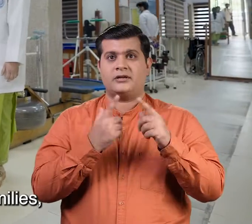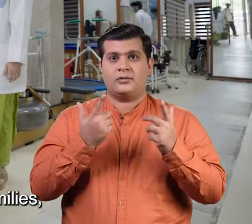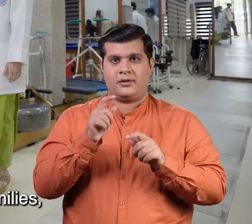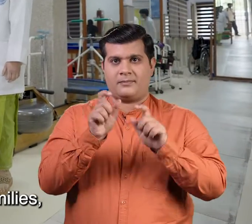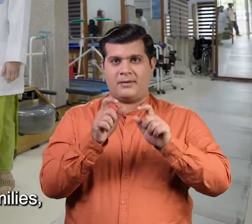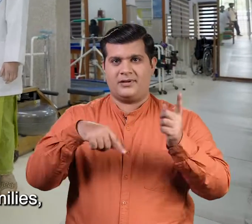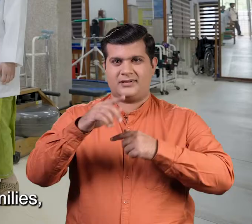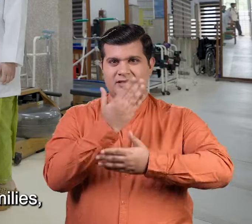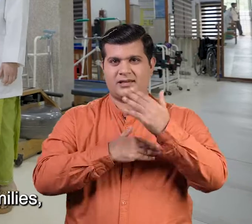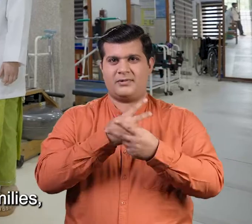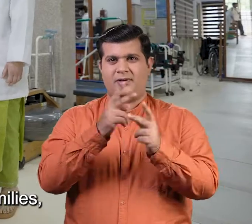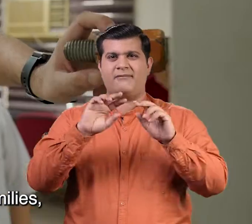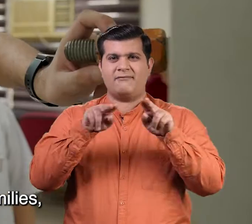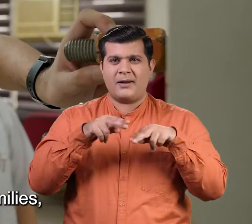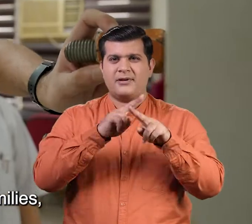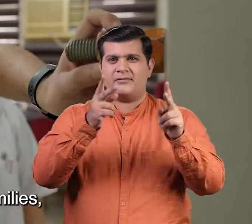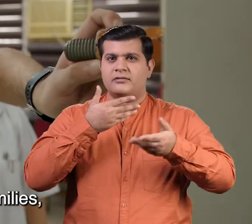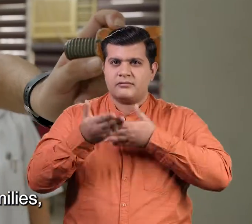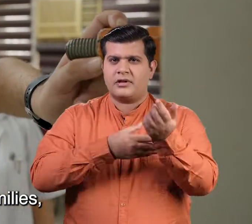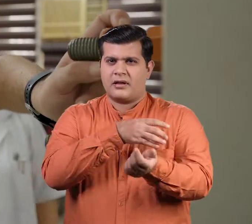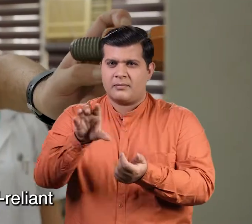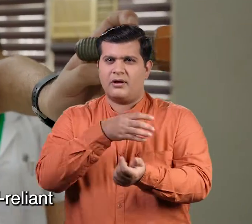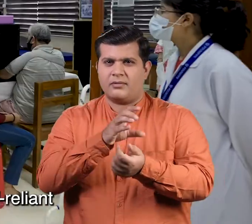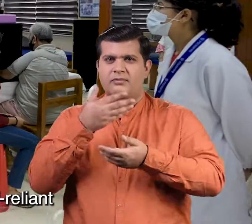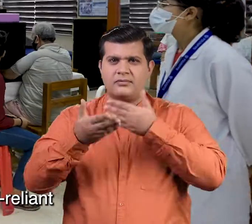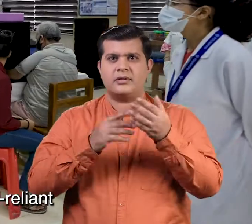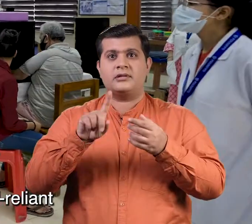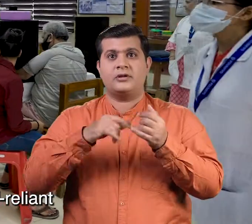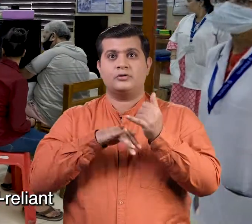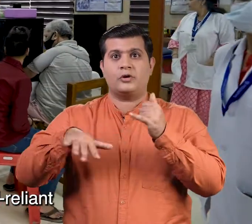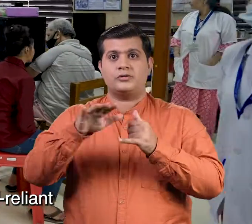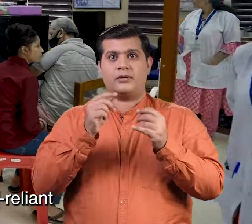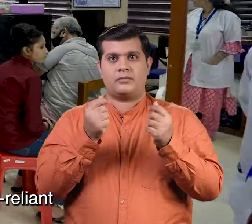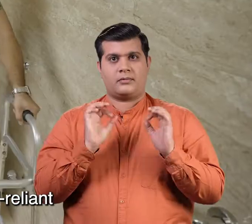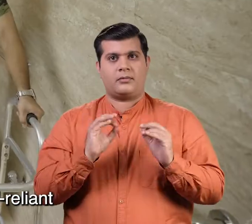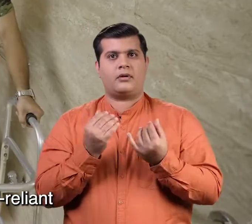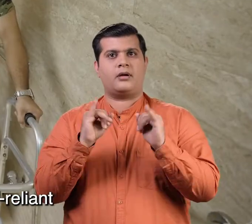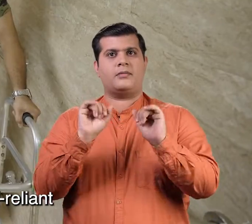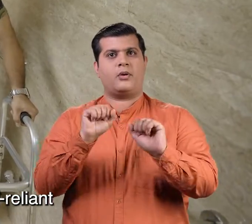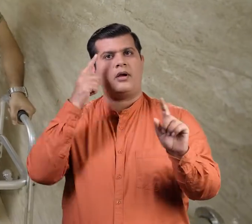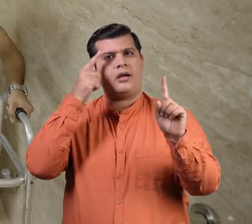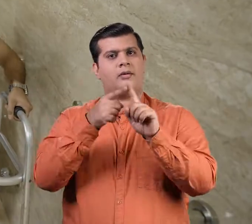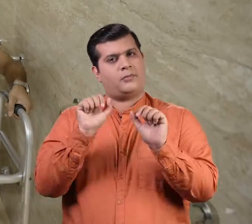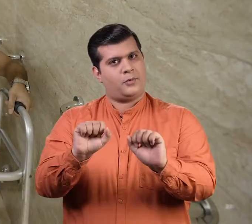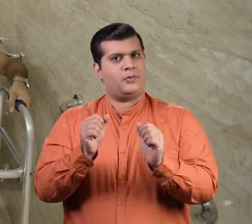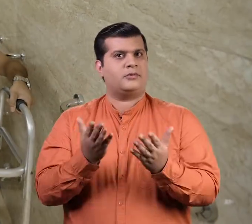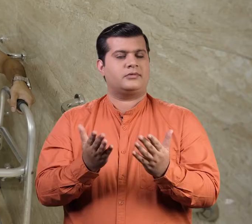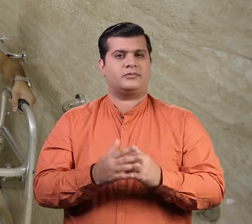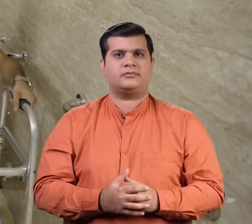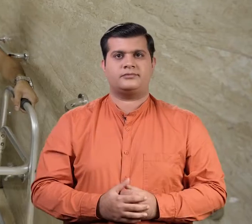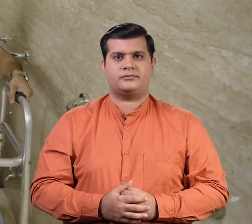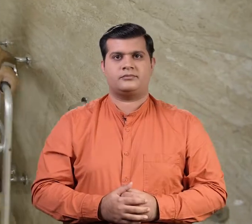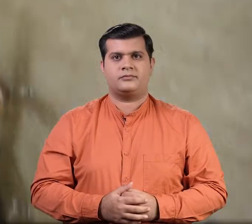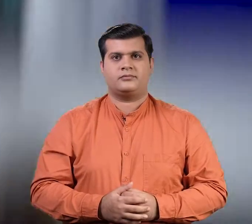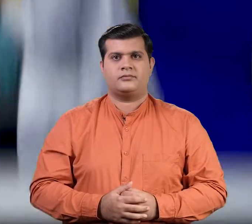उनका और उनके परिवार का पुनर्वास और सशक्तिकरण करके उनको सामाजिक और आर्थिक रूप से स्वावलंबी बनाना ही PDUNI-PPD